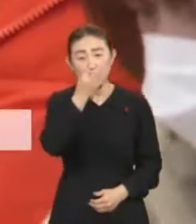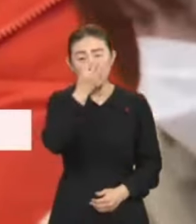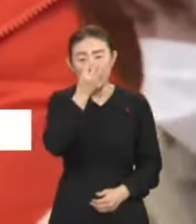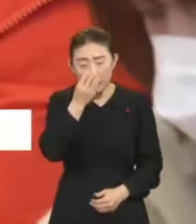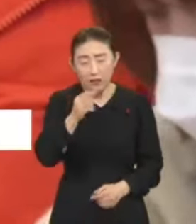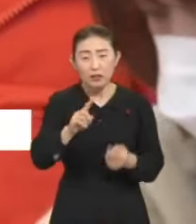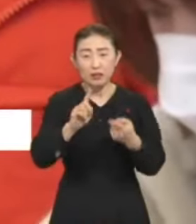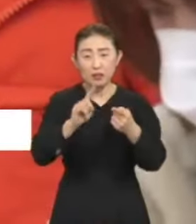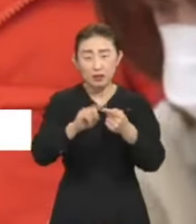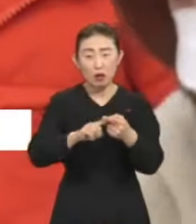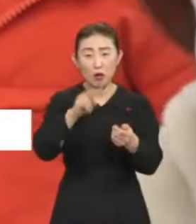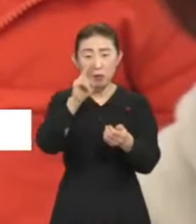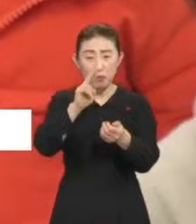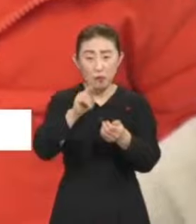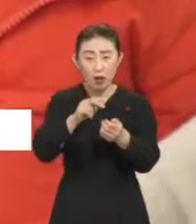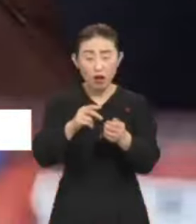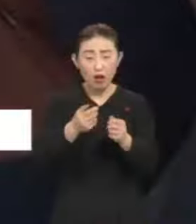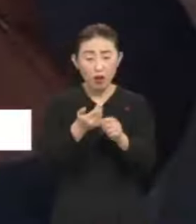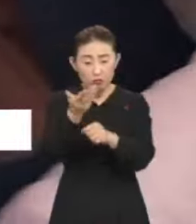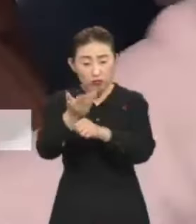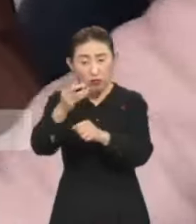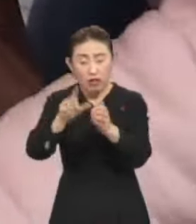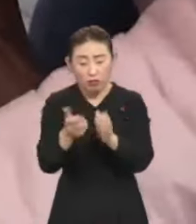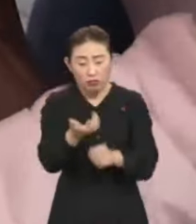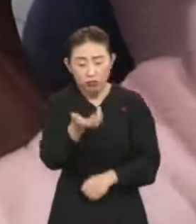삼총사는 유통과정에서 쉽게 무르지 않아